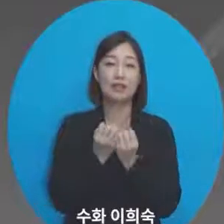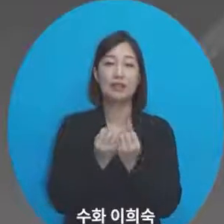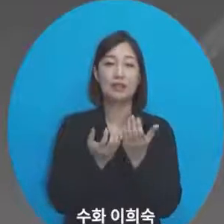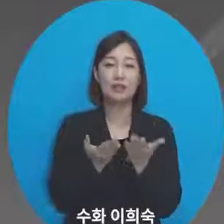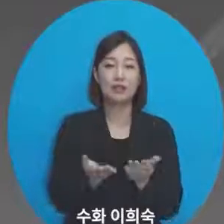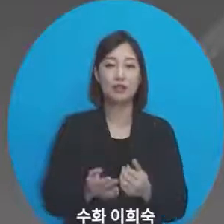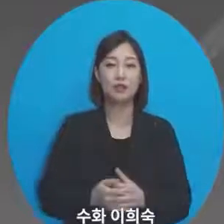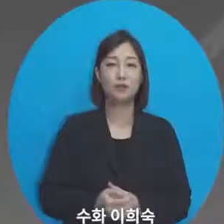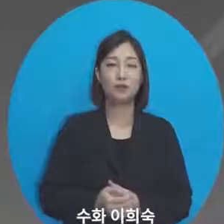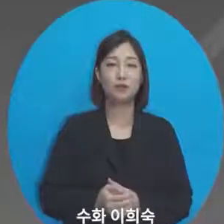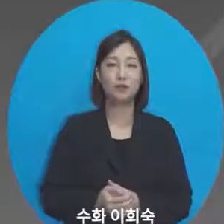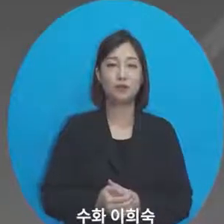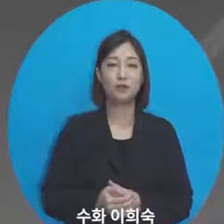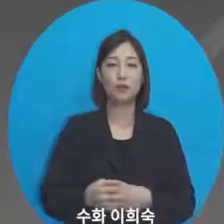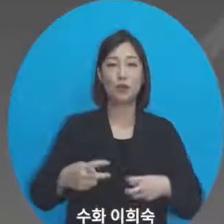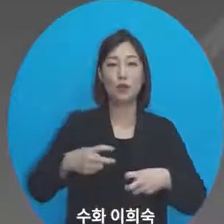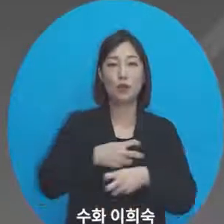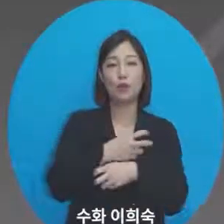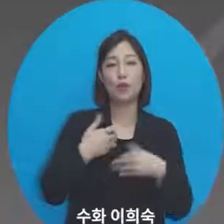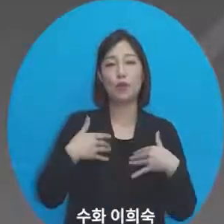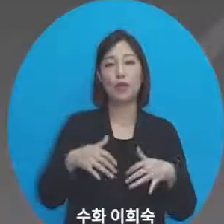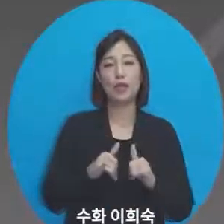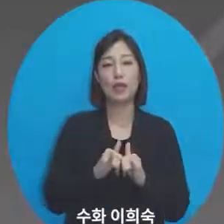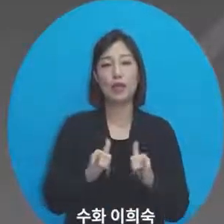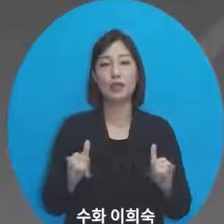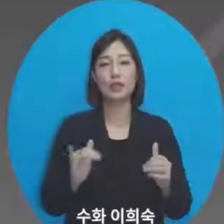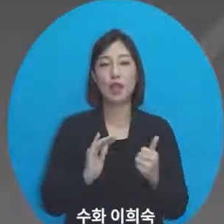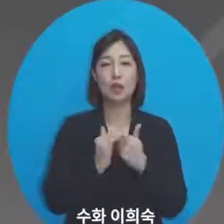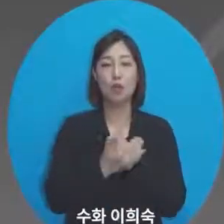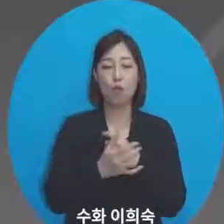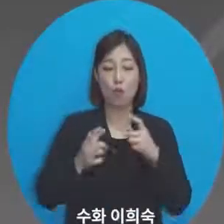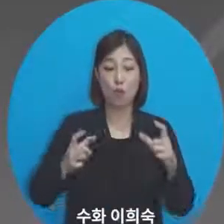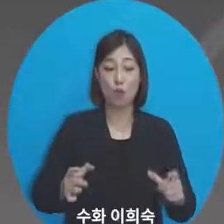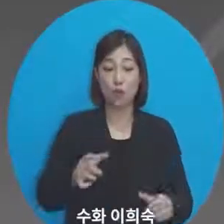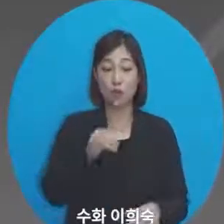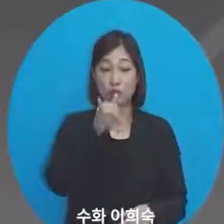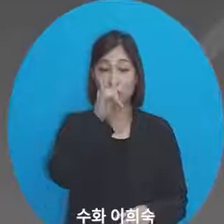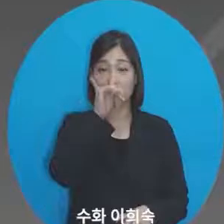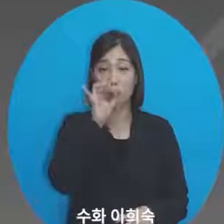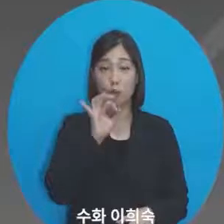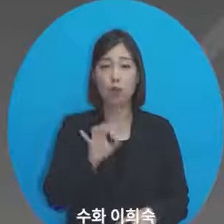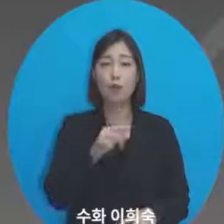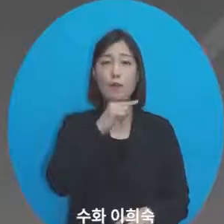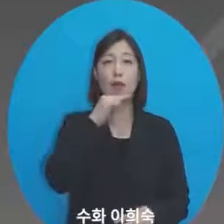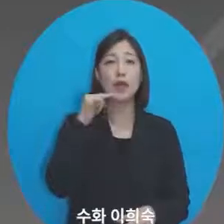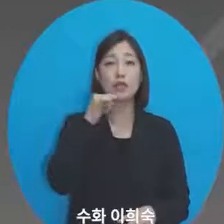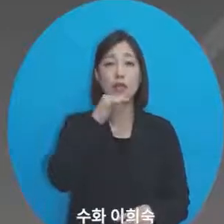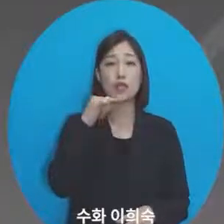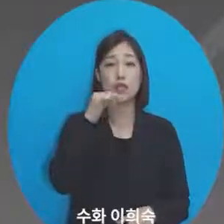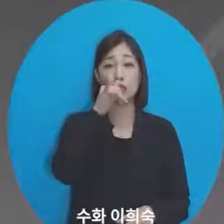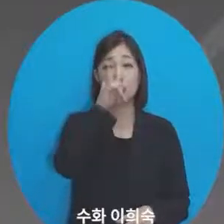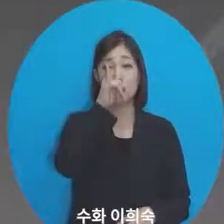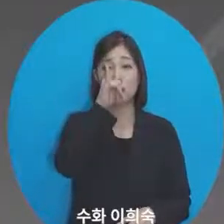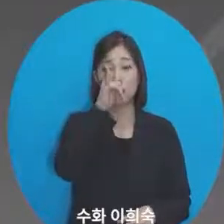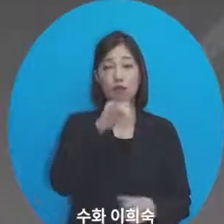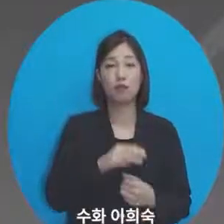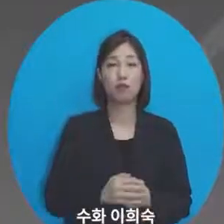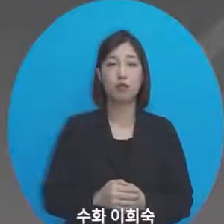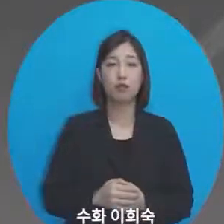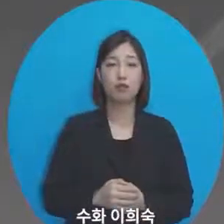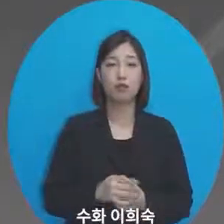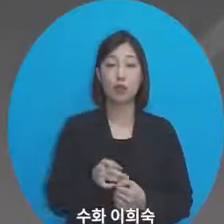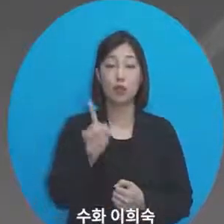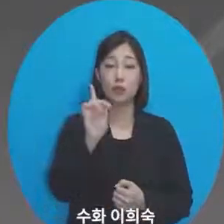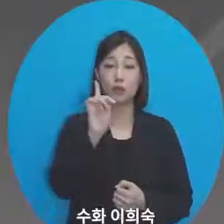교통약자 보호구에 보시면 이렇게 빨간색으로 포장을 된 것을 보신 적이 있으실 겁니다. 주 횡단보도의 노면